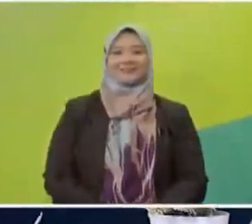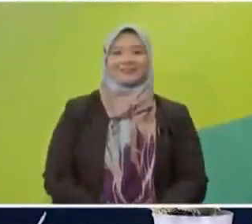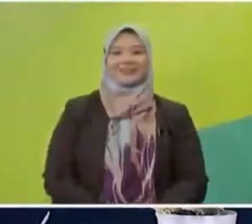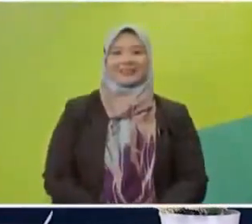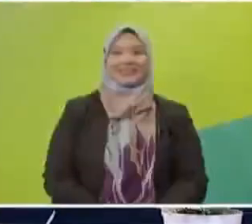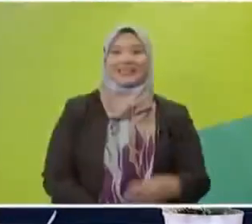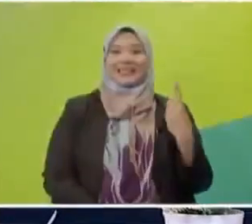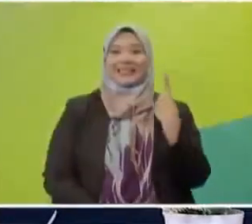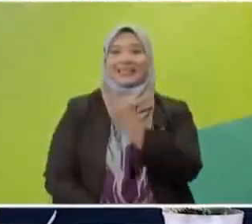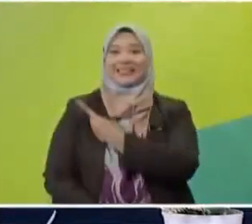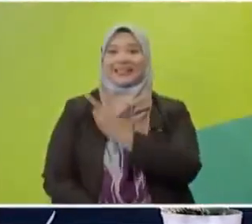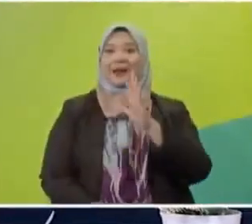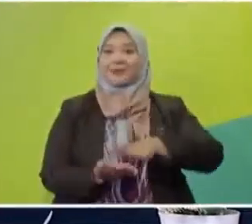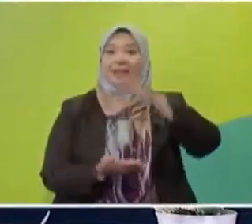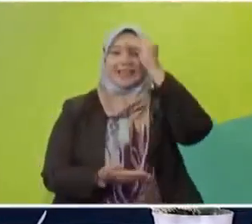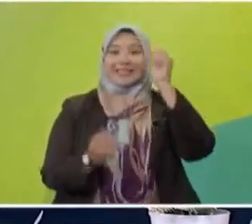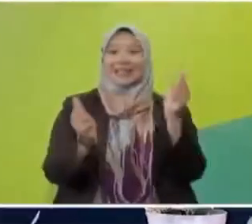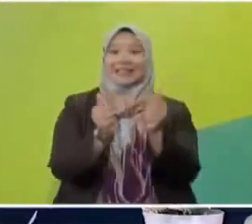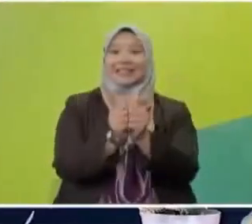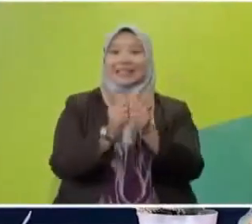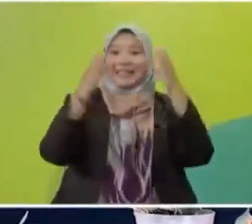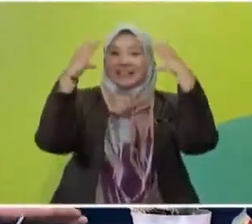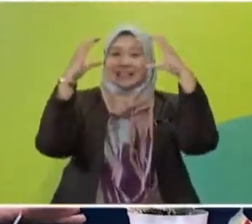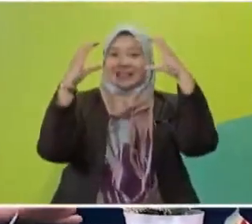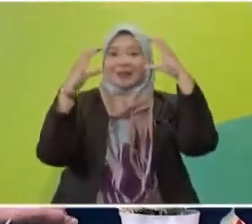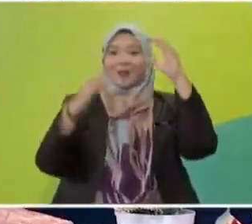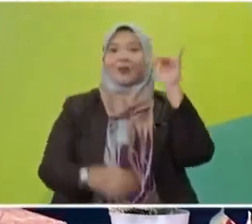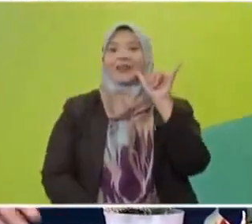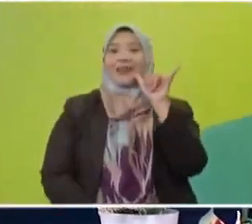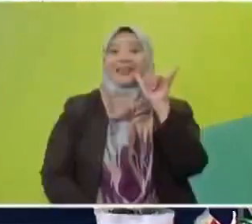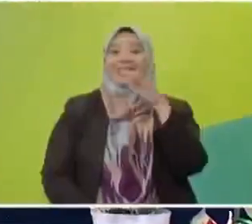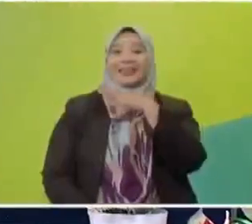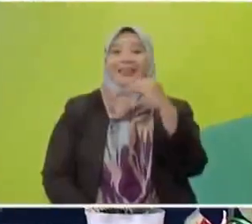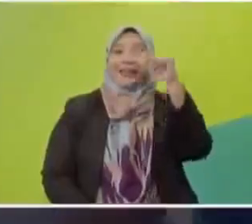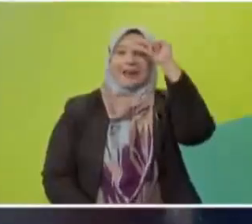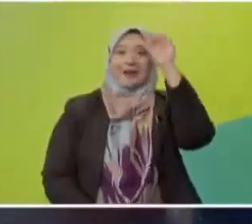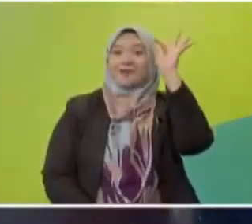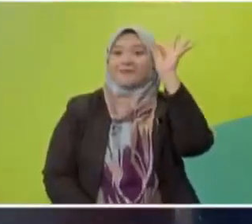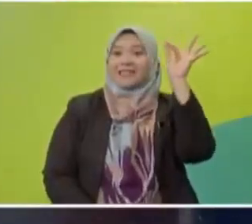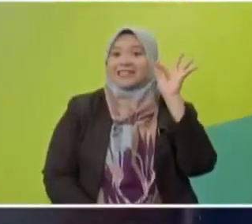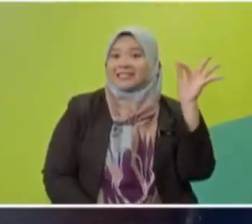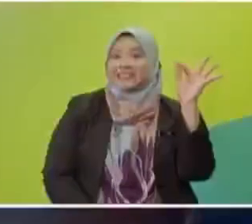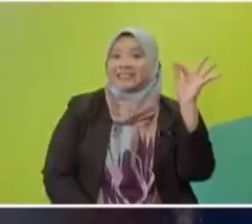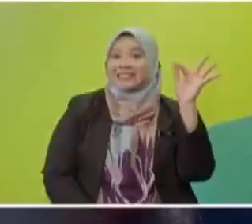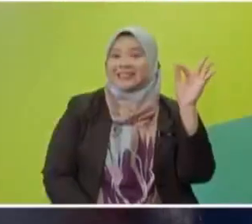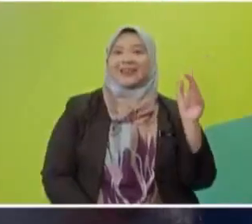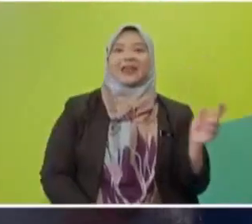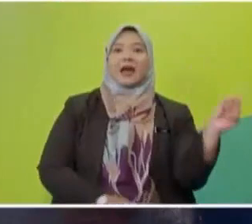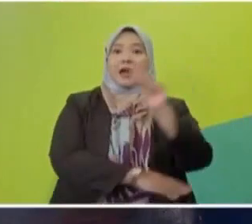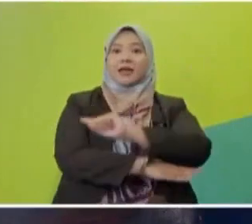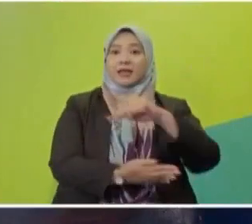kita Cikgu Lina pada hari ini. Pergi ke kedai, berjumpa maklong. Hari ini kita belajar tentang tolong menolong.